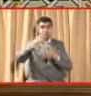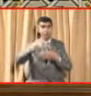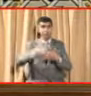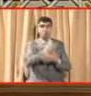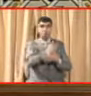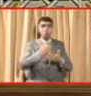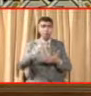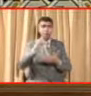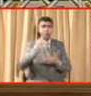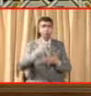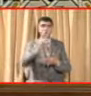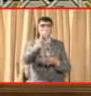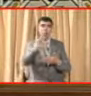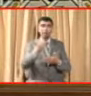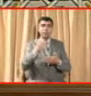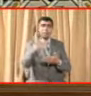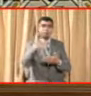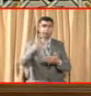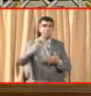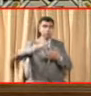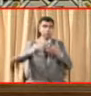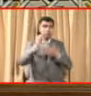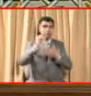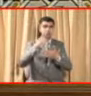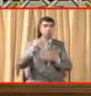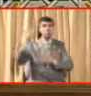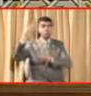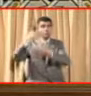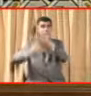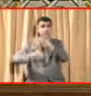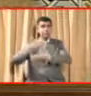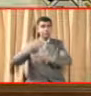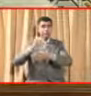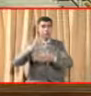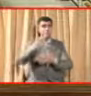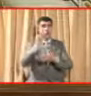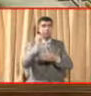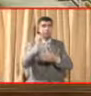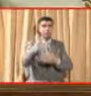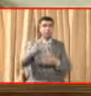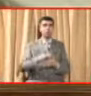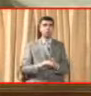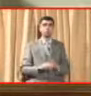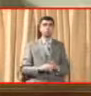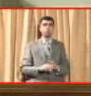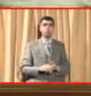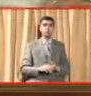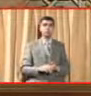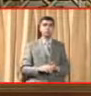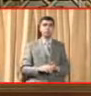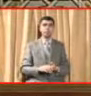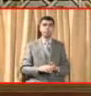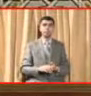كوت ديفوار بشأن تشجيع وحماية الاستثمارات على وجه التبادل.